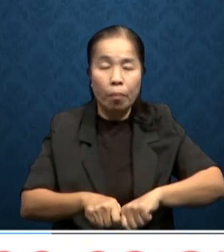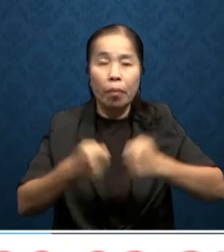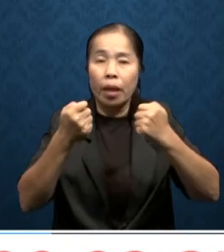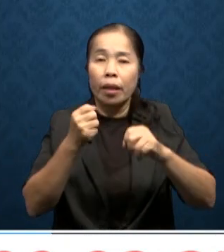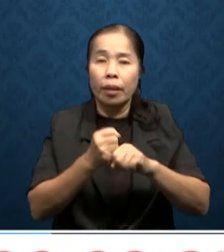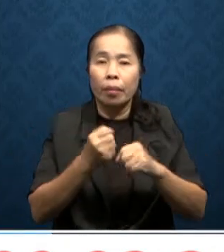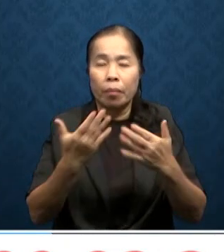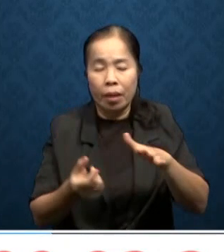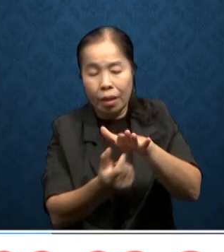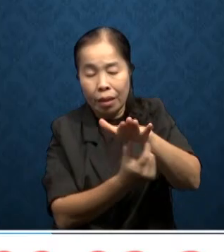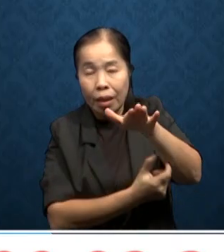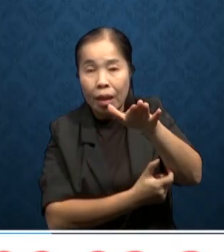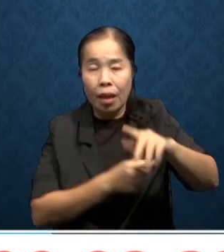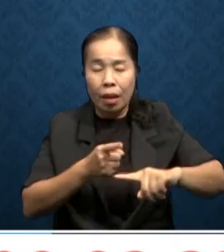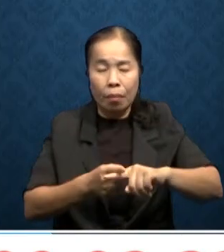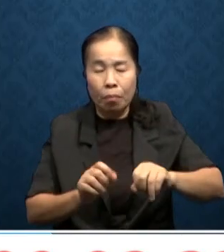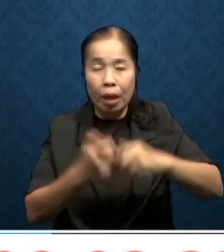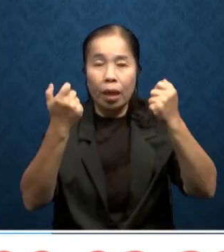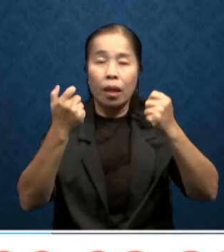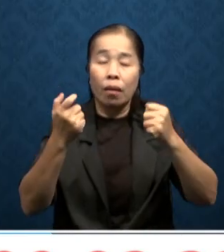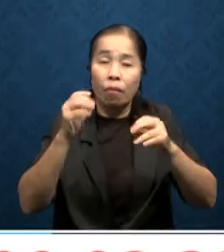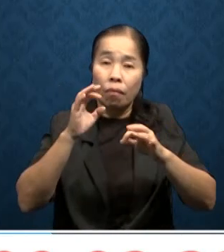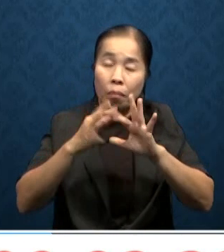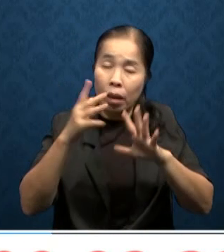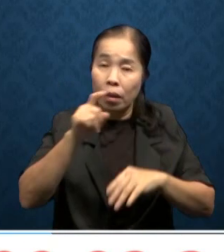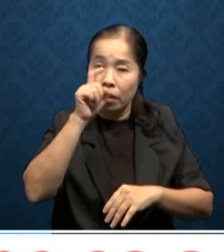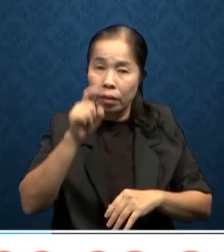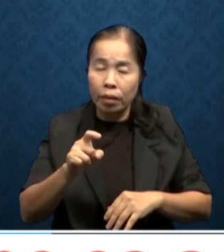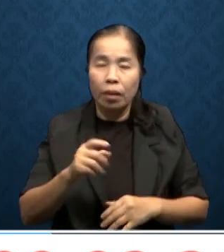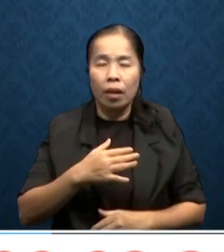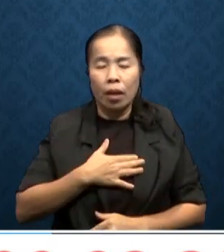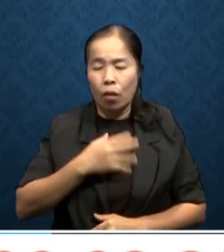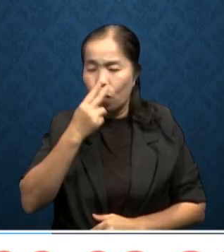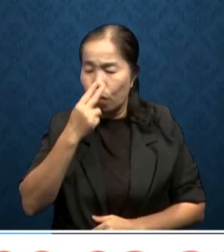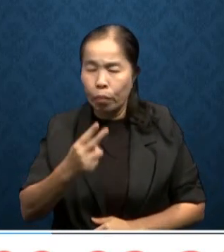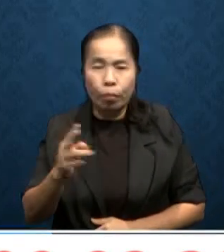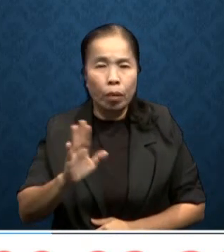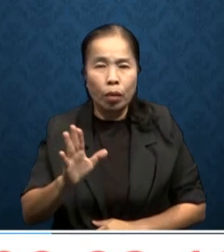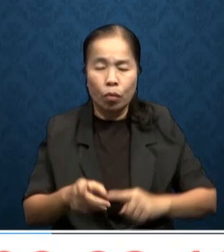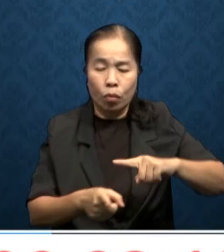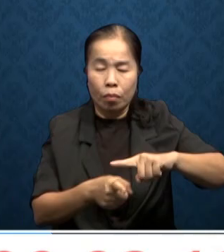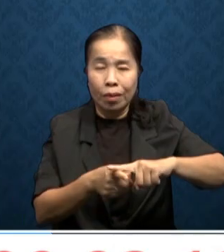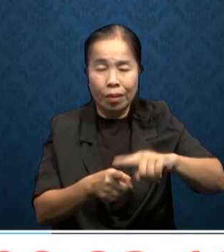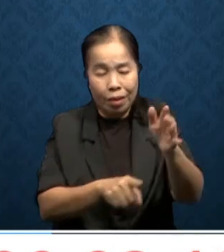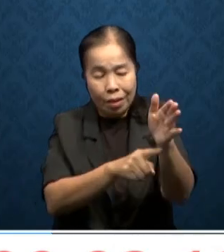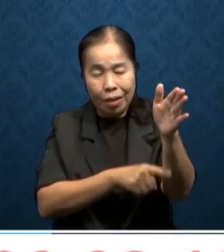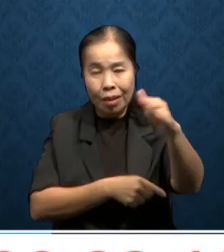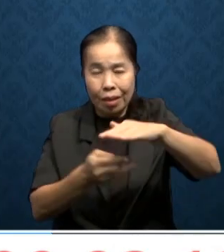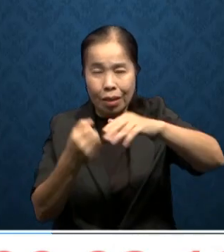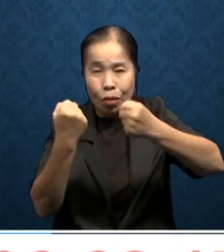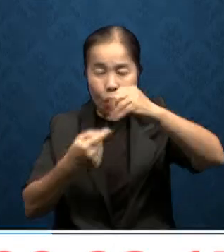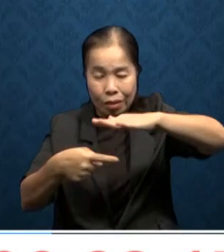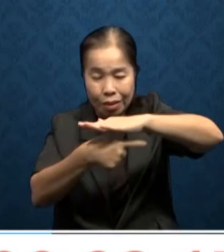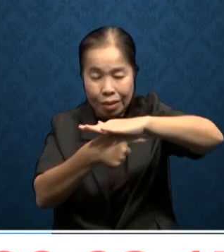มนจะเกิไฟไม่หือเปลาผมไมได้ดูที่รสภาวขาดแต่ข้อมูลทเกิดขึ้คือ